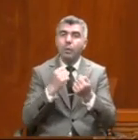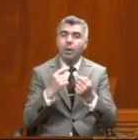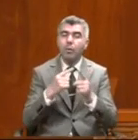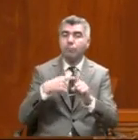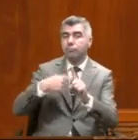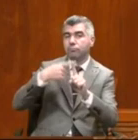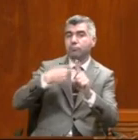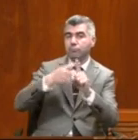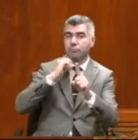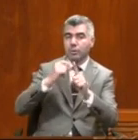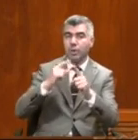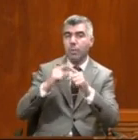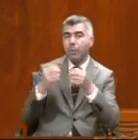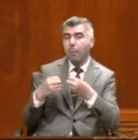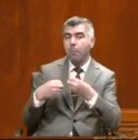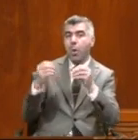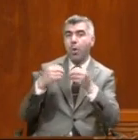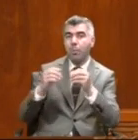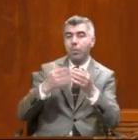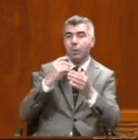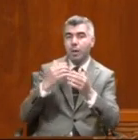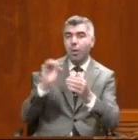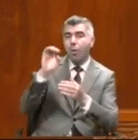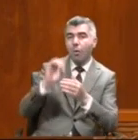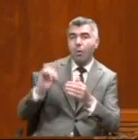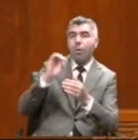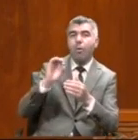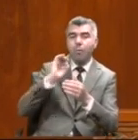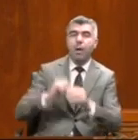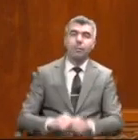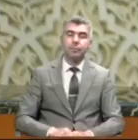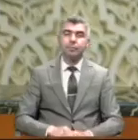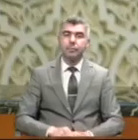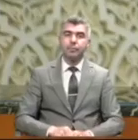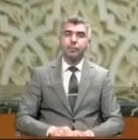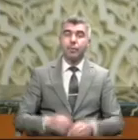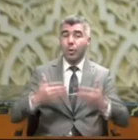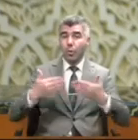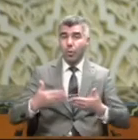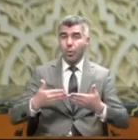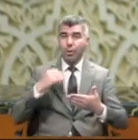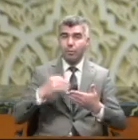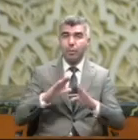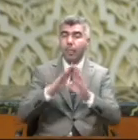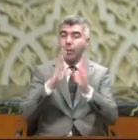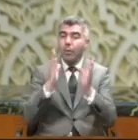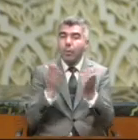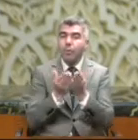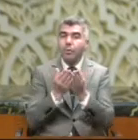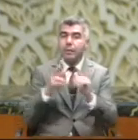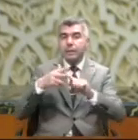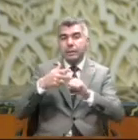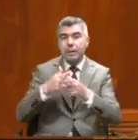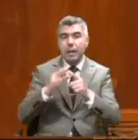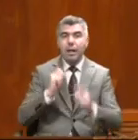اللي كتصمم واللي كتصنع خارج الوطن اليوم المنظومه الصناعيه